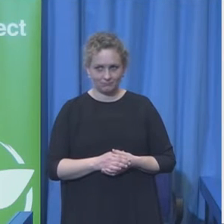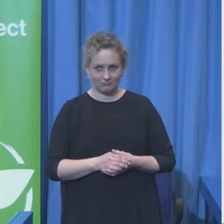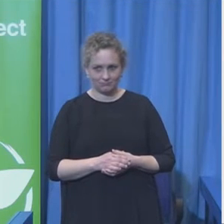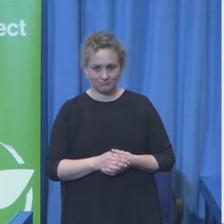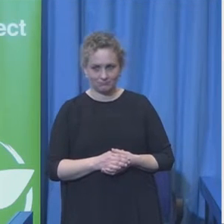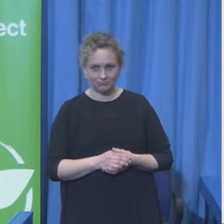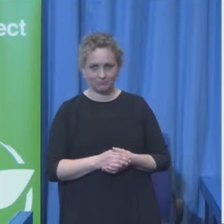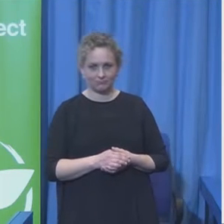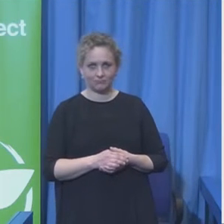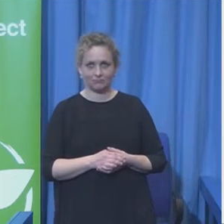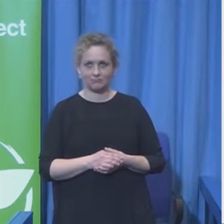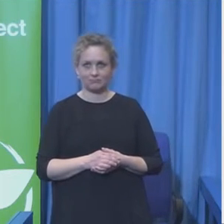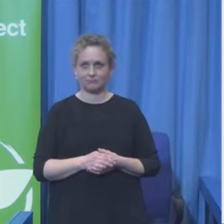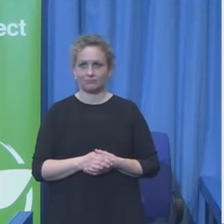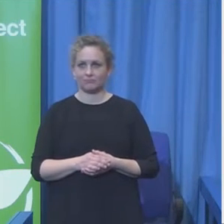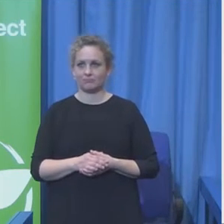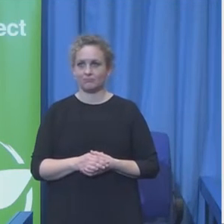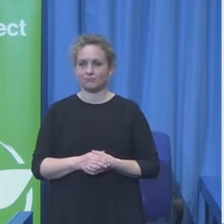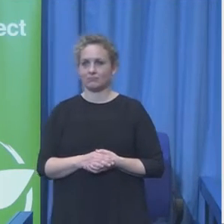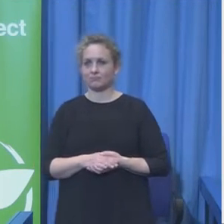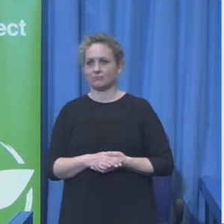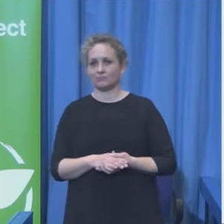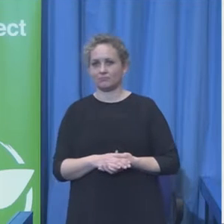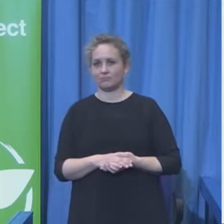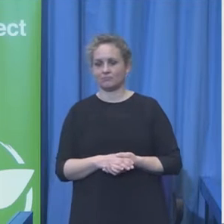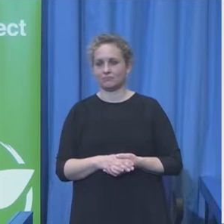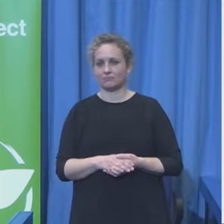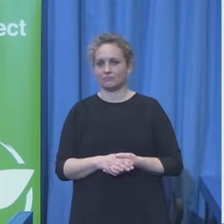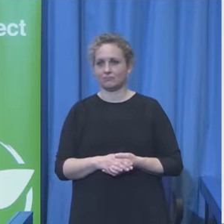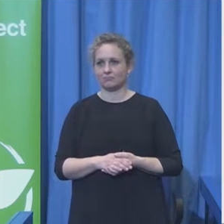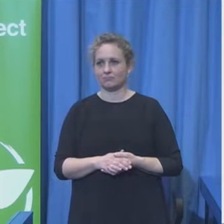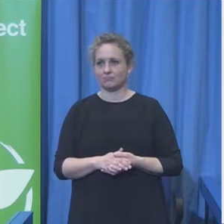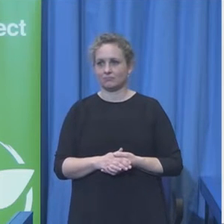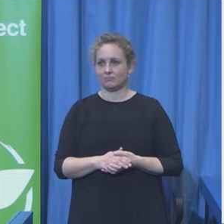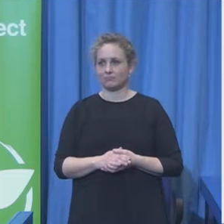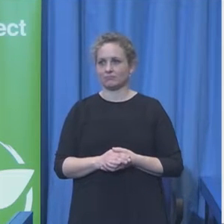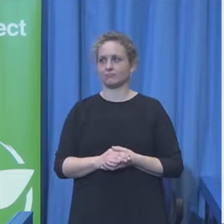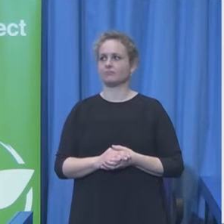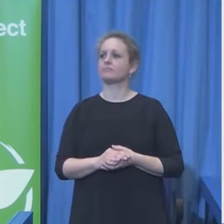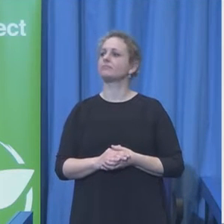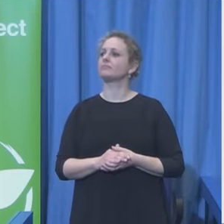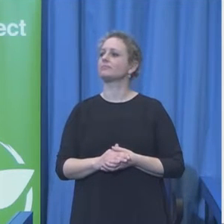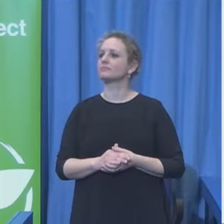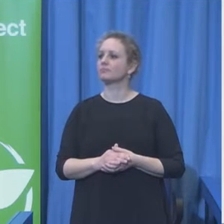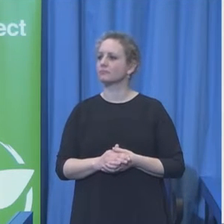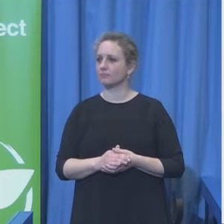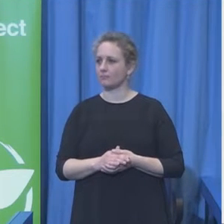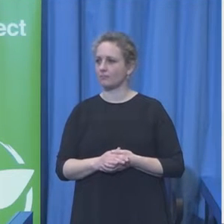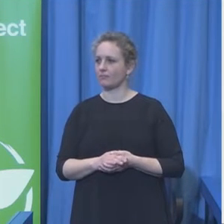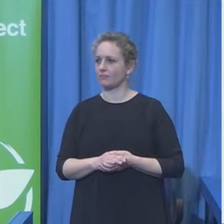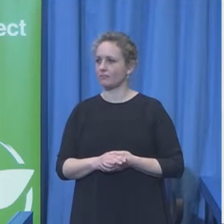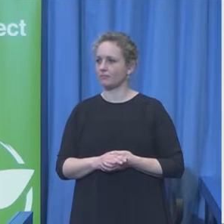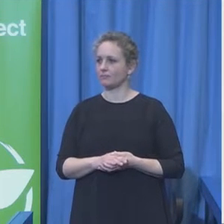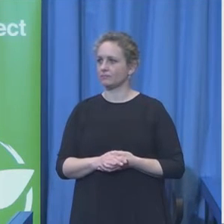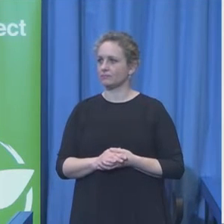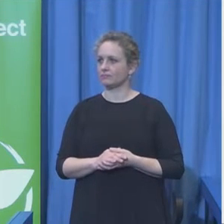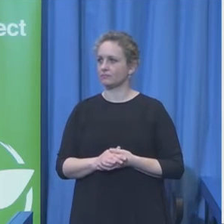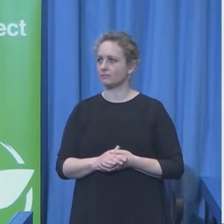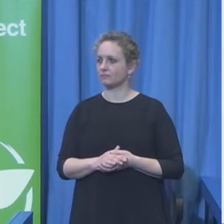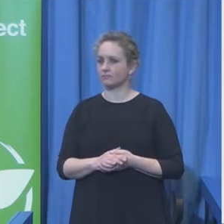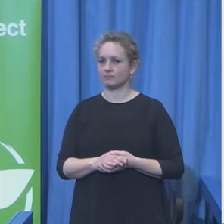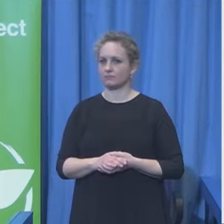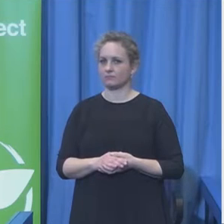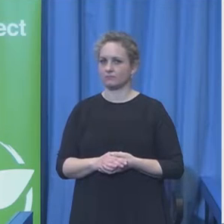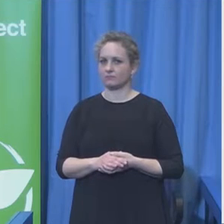systemu kwotowego z antydyskryminacyjnym. Jest to logiczne w kontekście konwencji